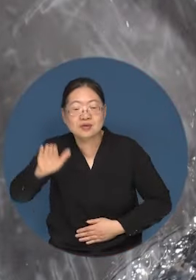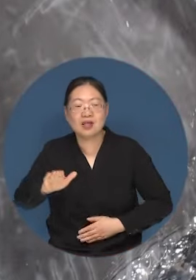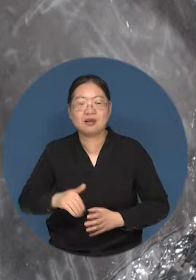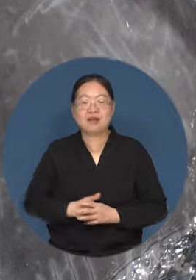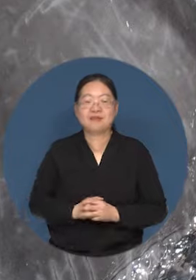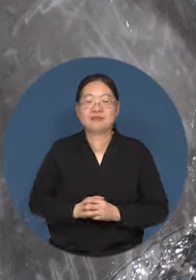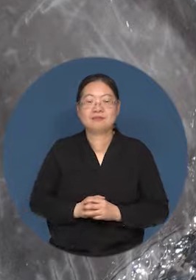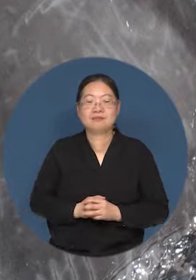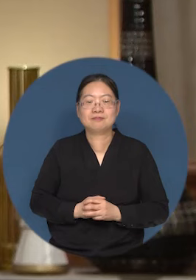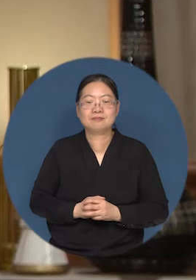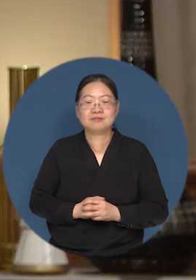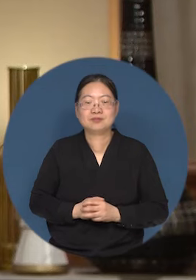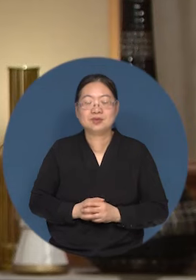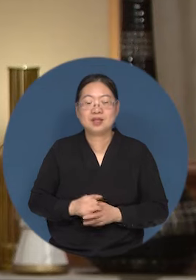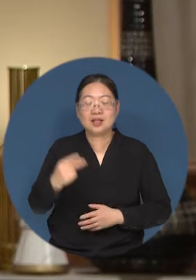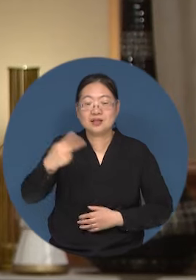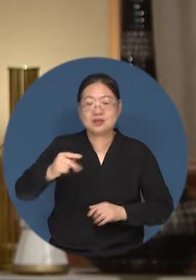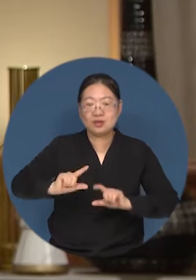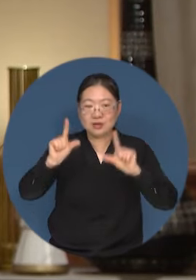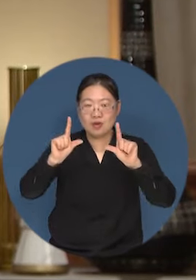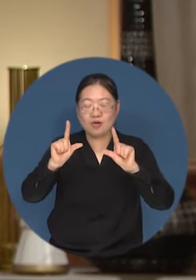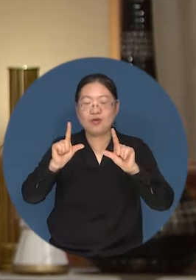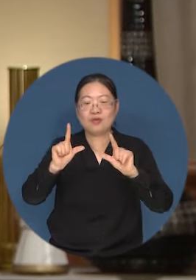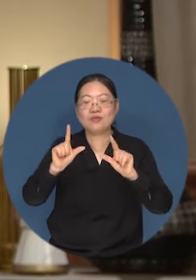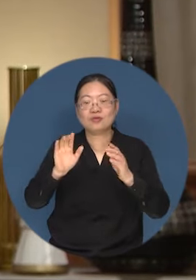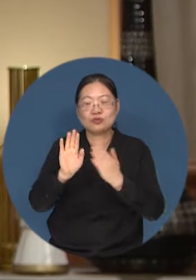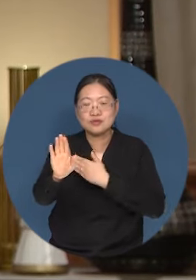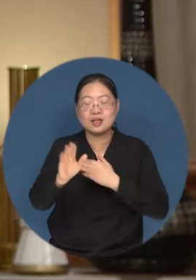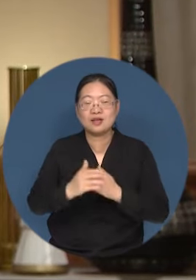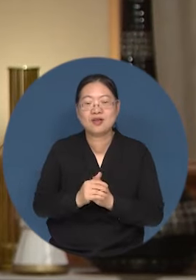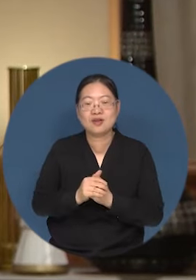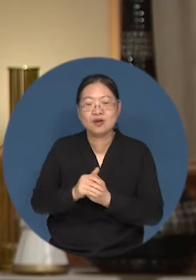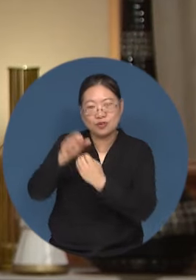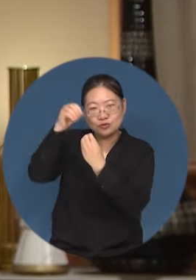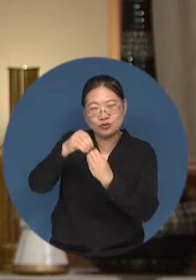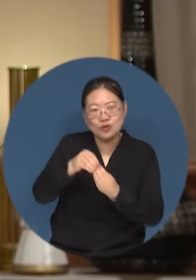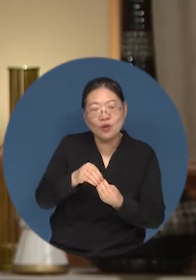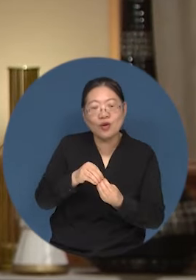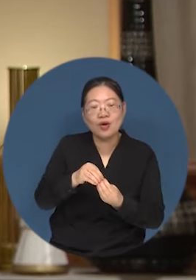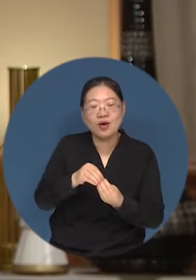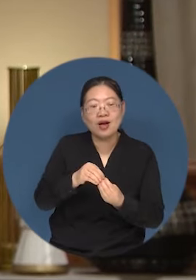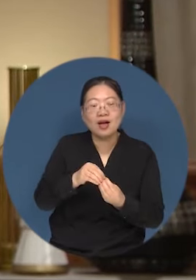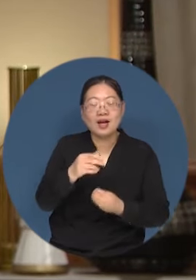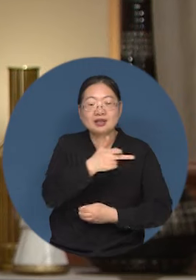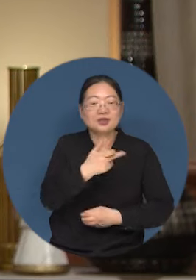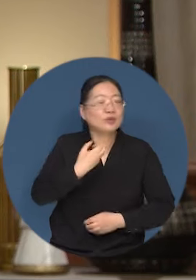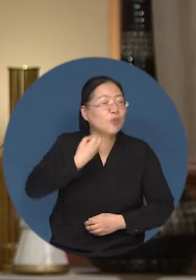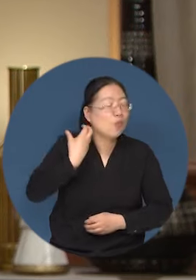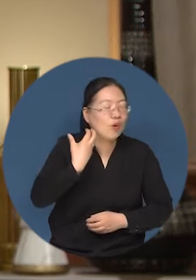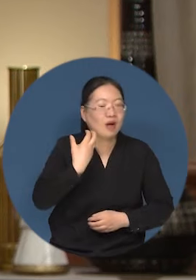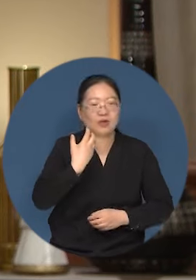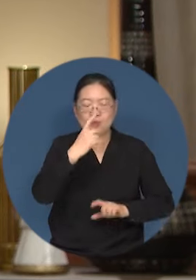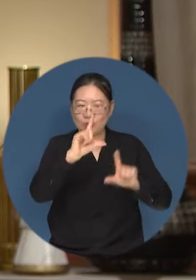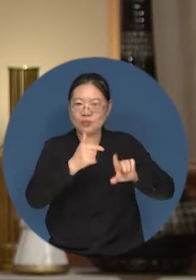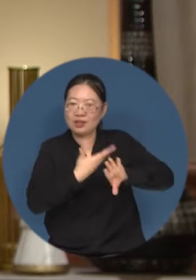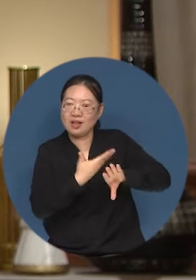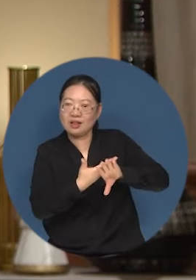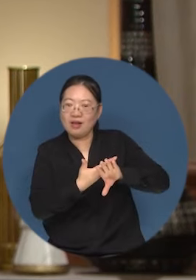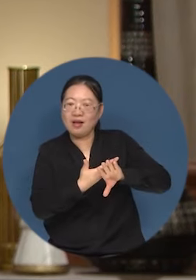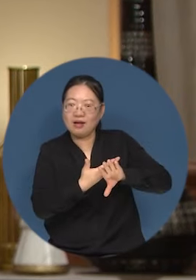네. 그러다가 2000년 들어서 이제 유전학적으로도 이 큰 돌고래와 차이가 있고 형태적으로도